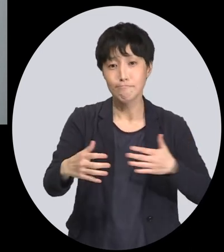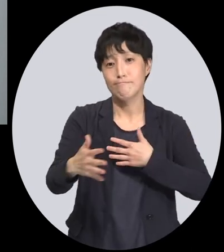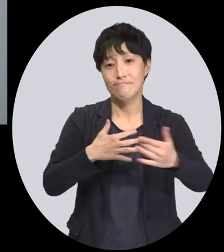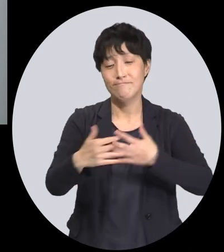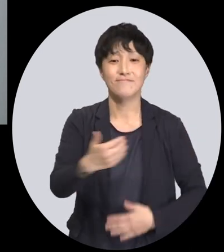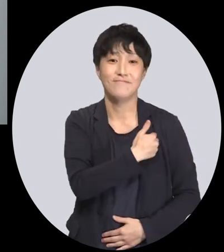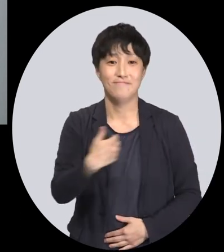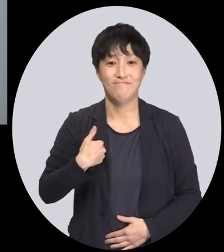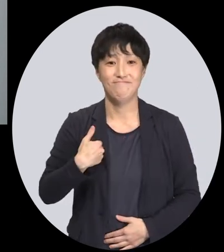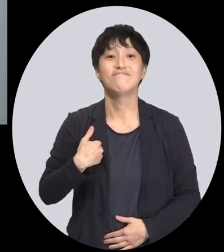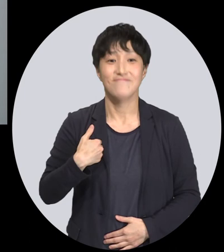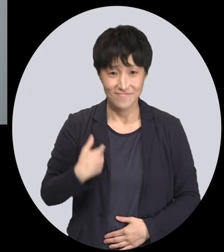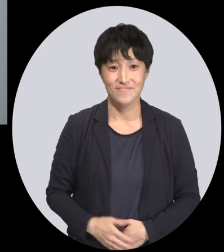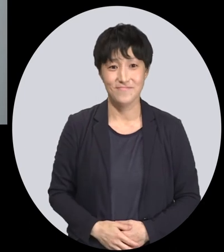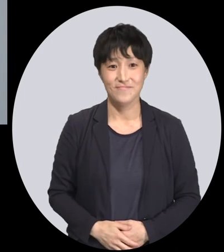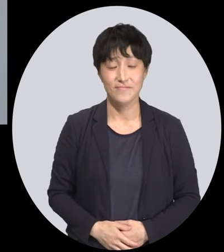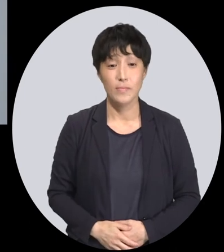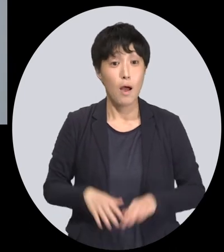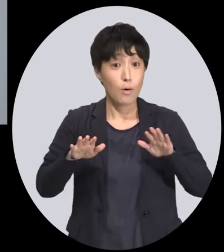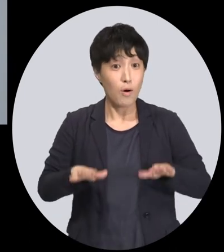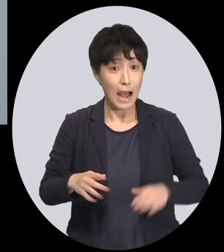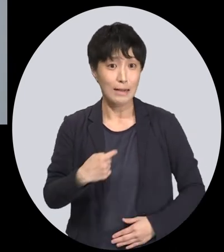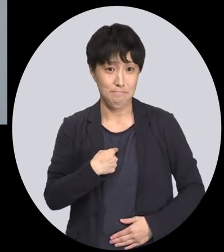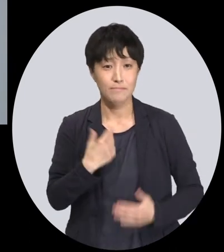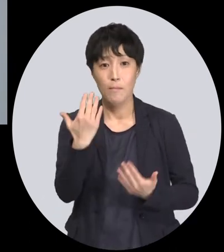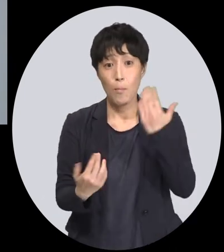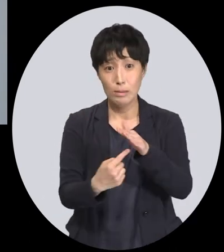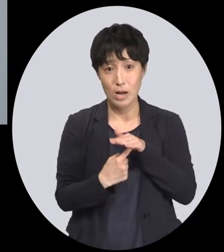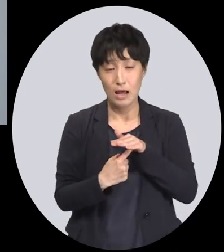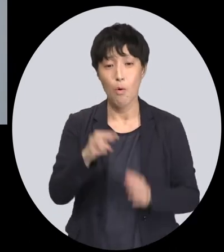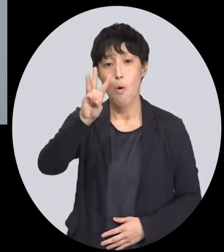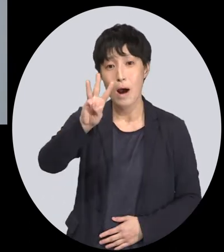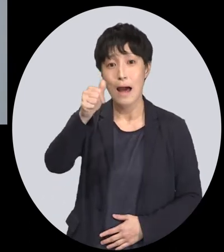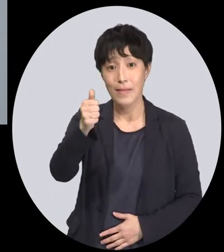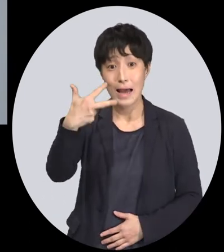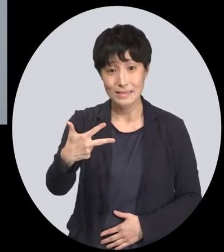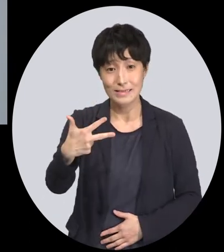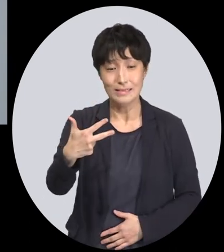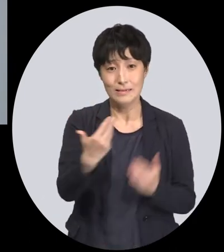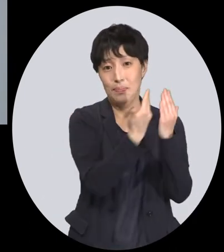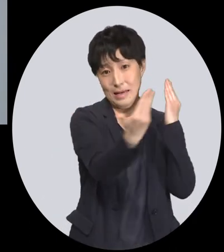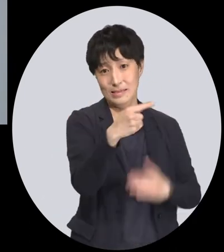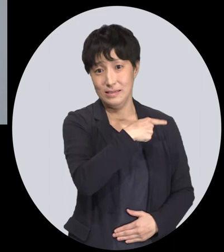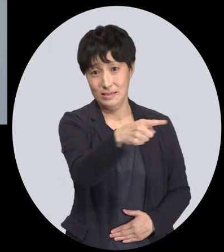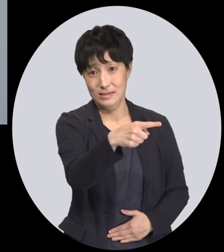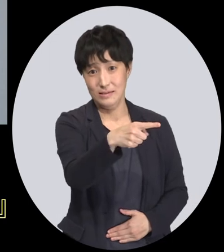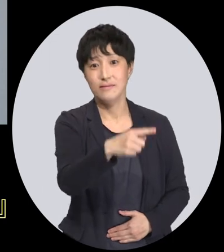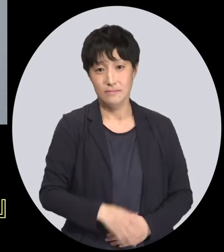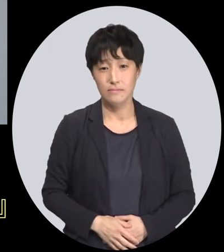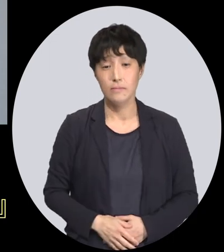全体で体感していただくとこれはケースバイ森村の私なんですけど